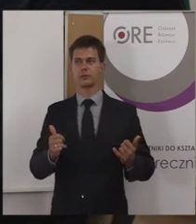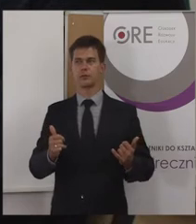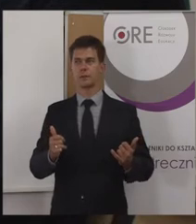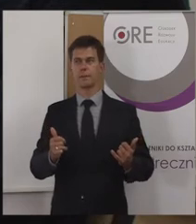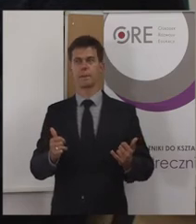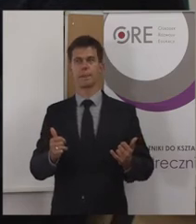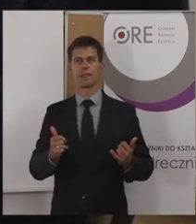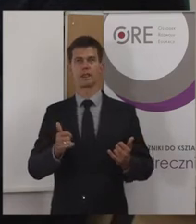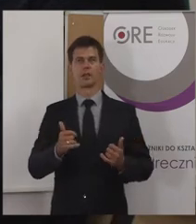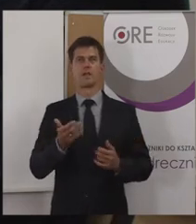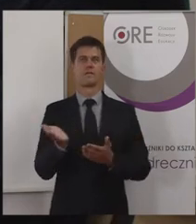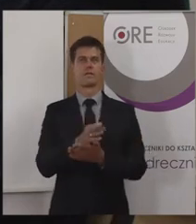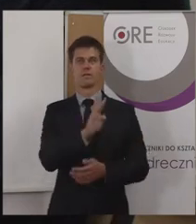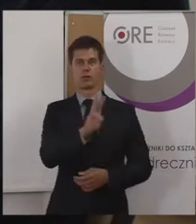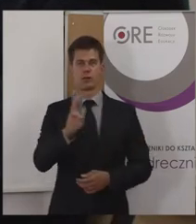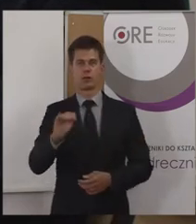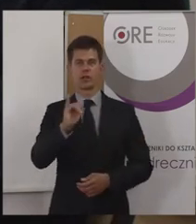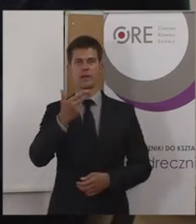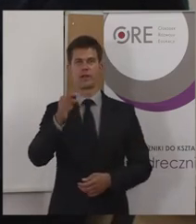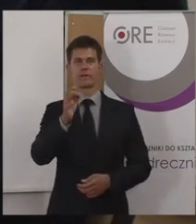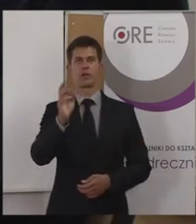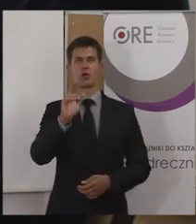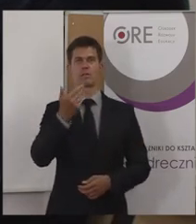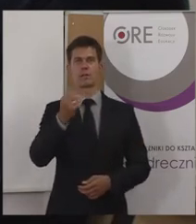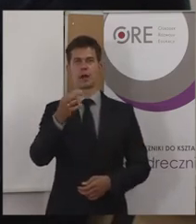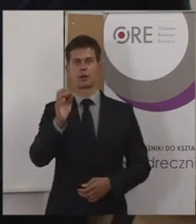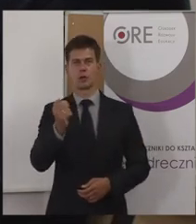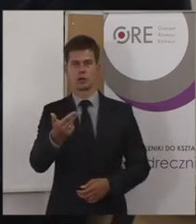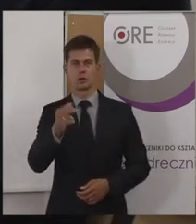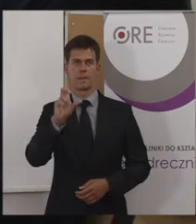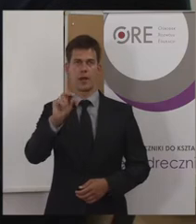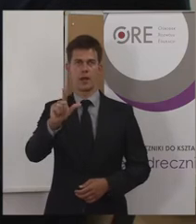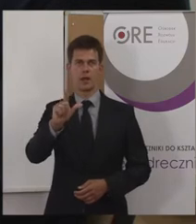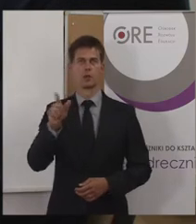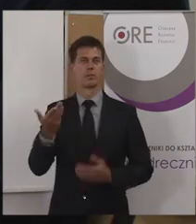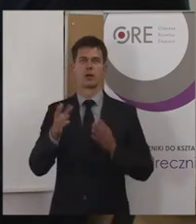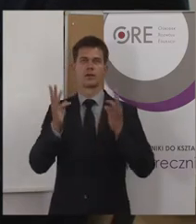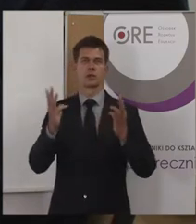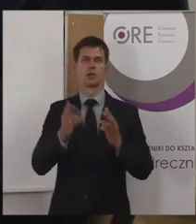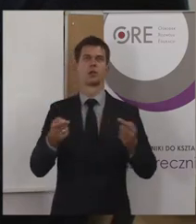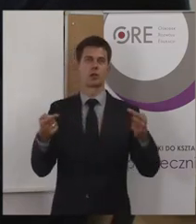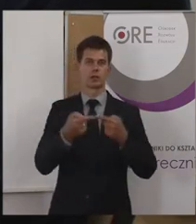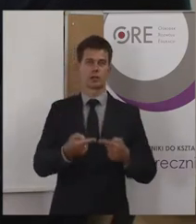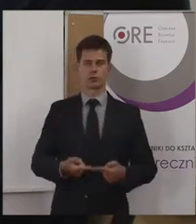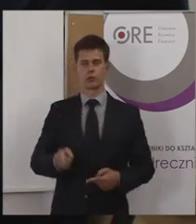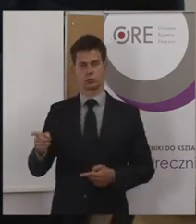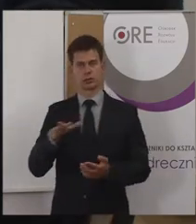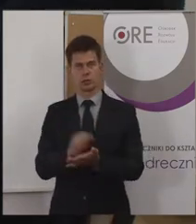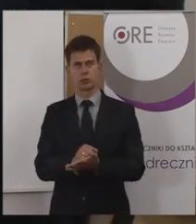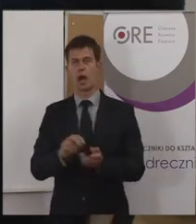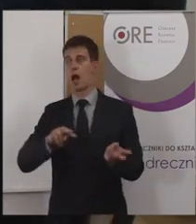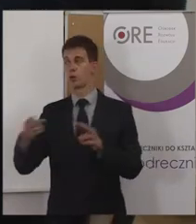stronę internetową informatum.pl, bardzo ważną stronę zajmującą się kwestiami dostępności, i Mateusz